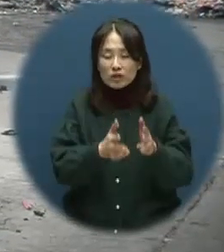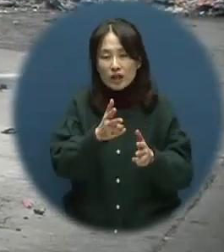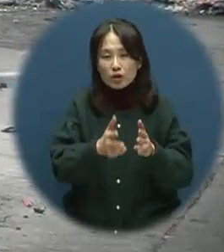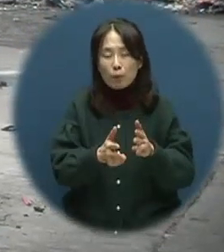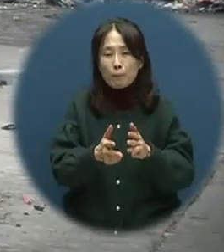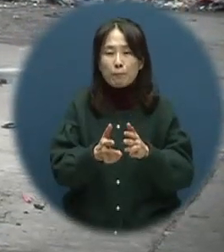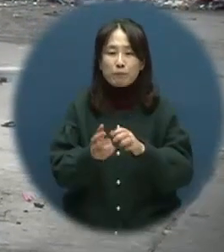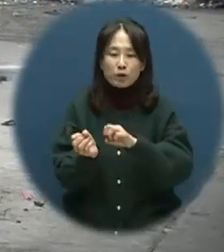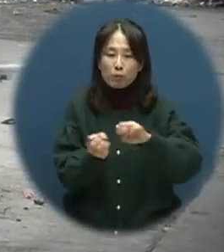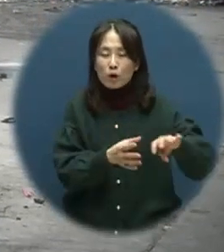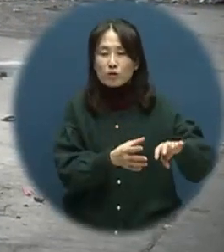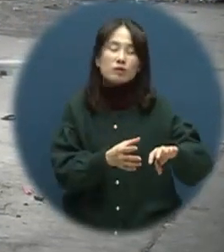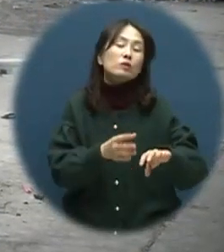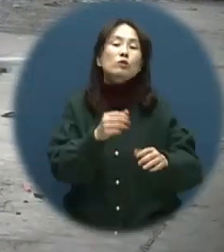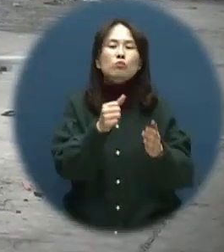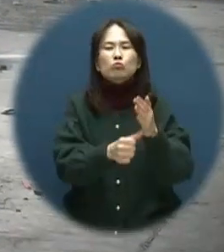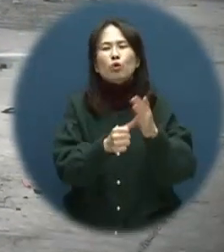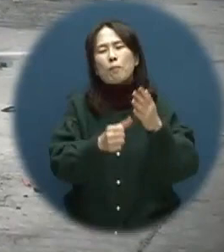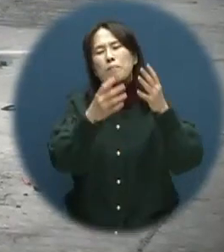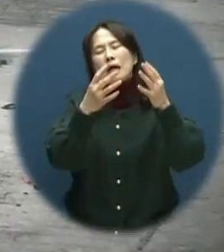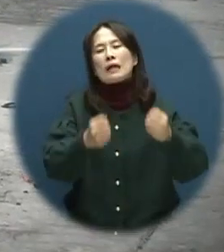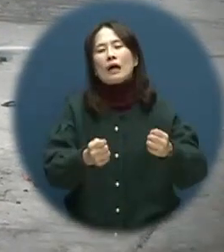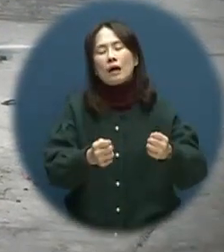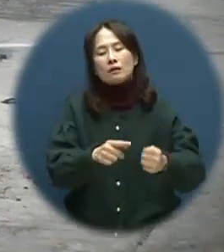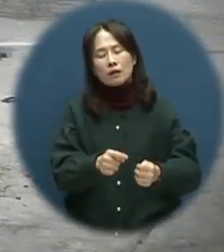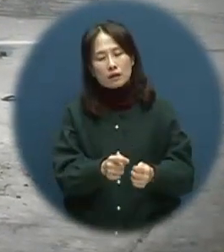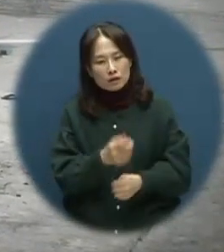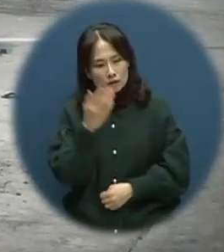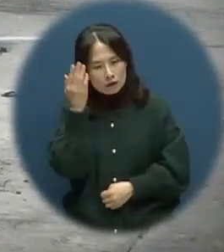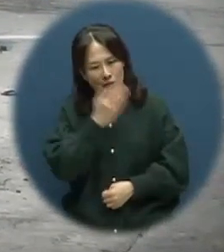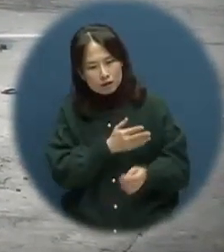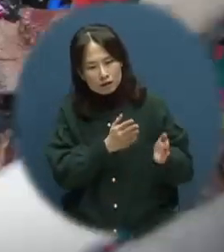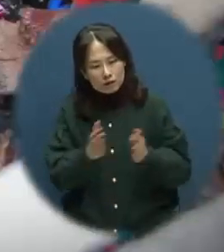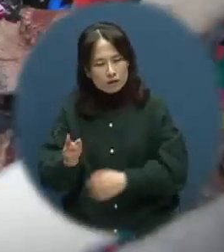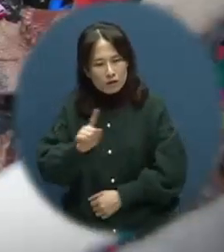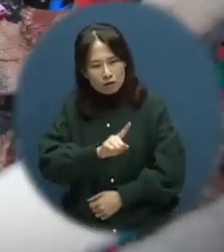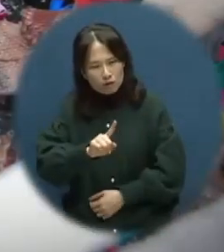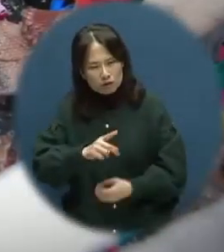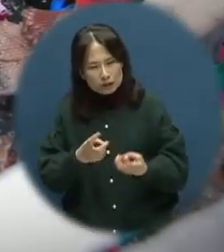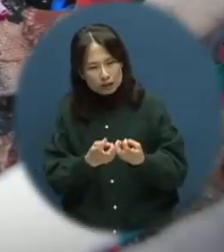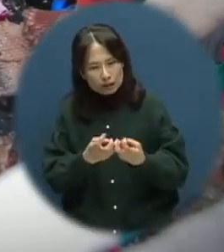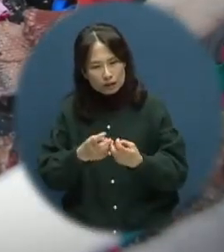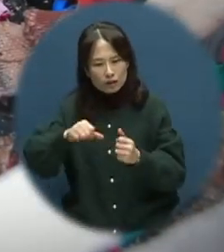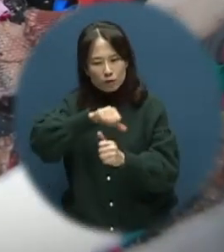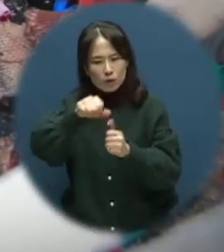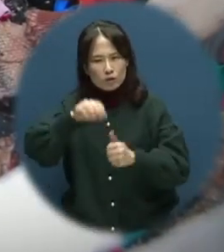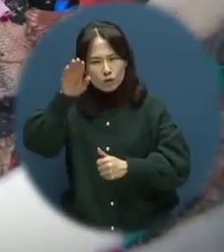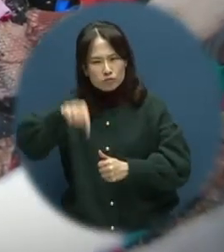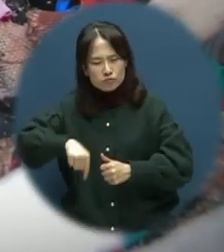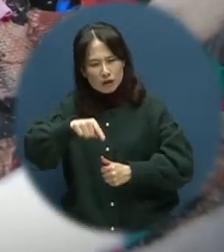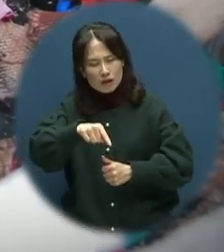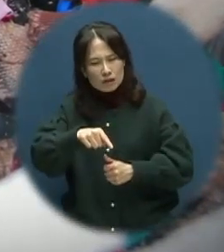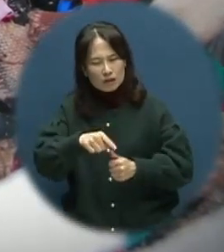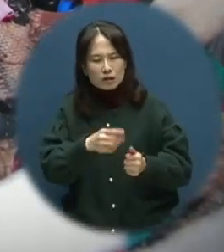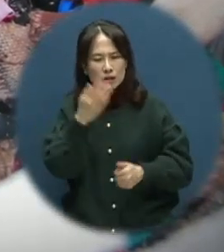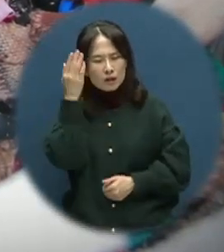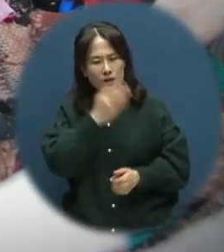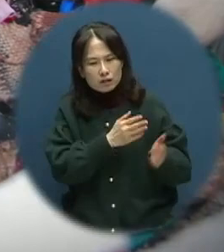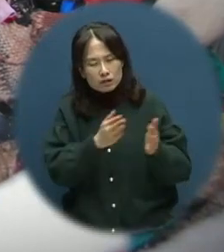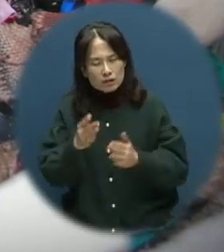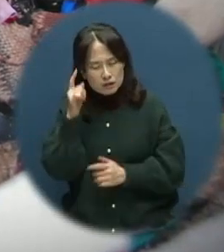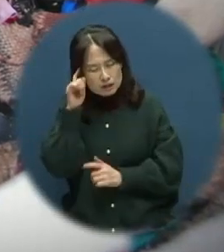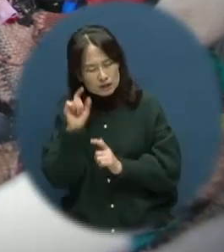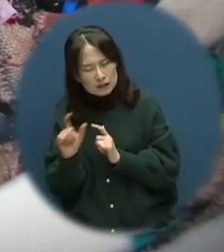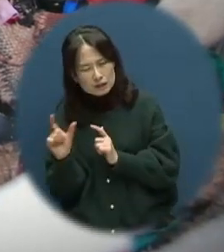워낙 많아요. 네. 그걸 처리해야 되는데 너무나 어려워. 그러니까 환경부는 그걸 처리를 해야 되는 그런 급한 사정이 있었고